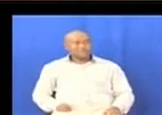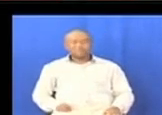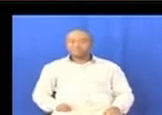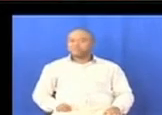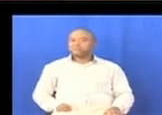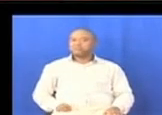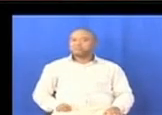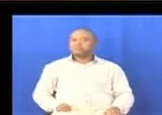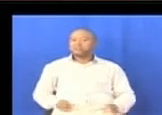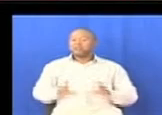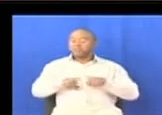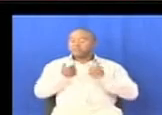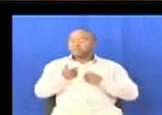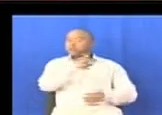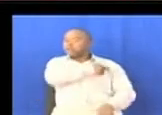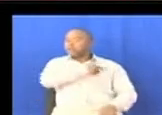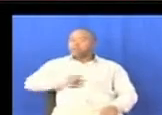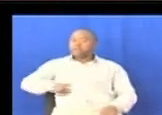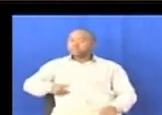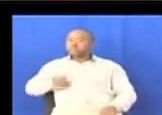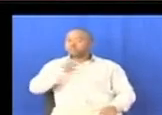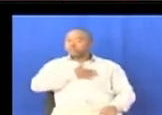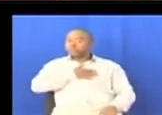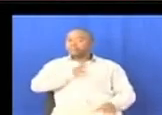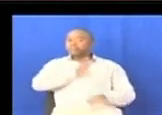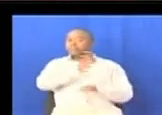Lakini rais ameonyesha